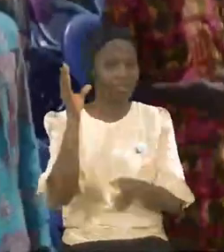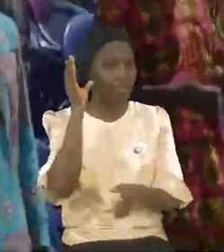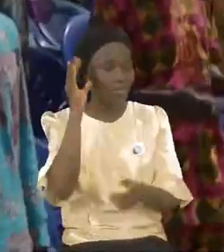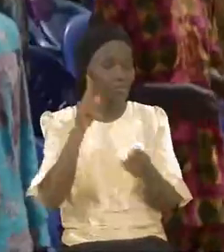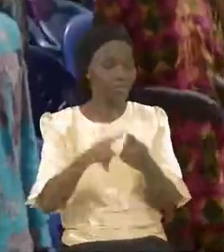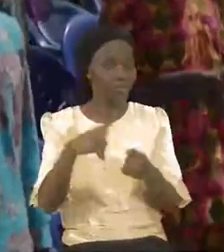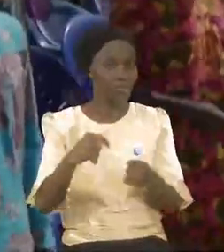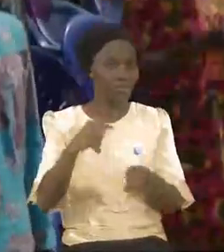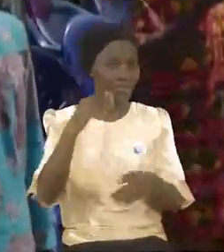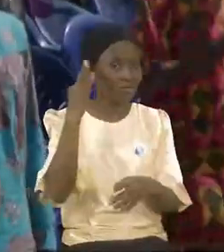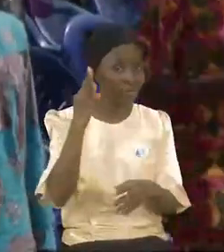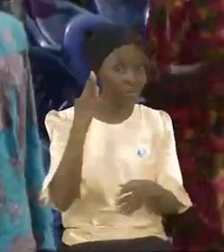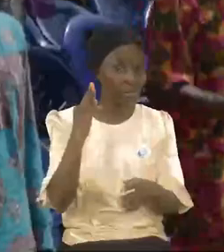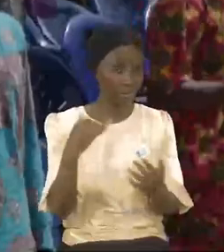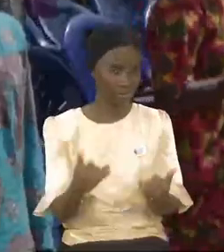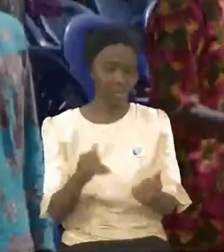persévéré